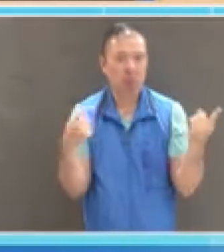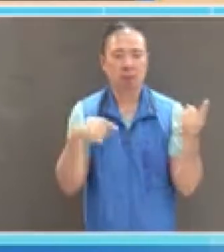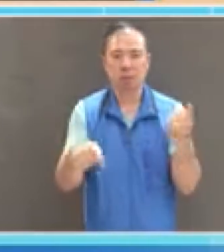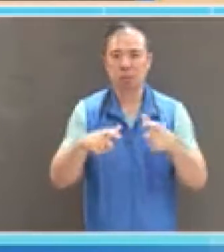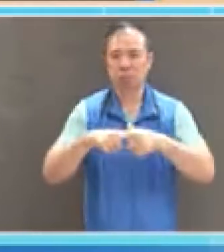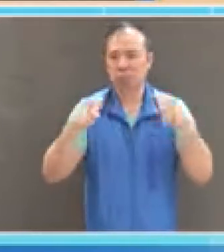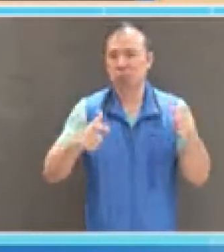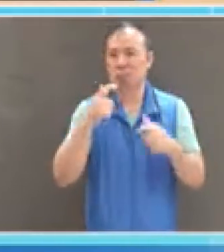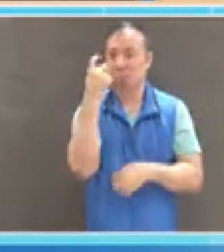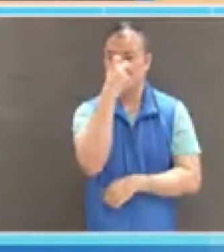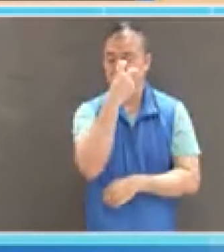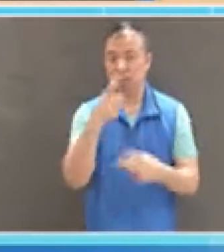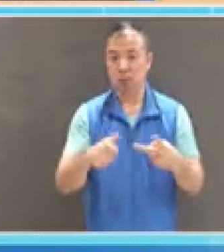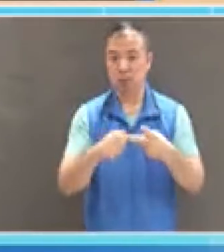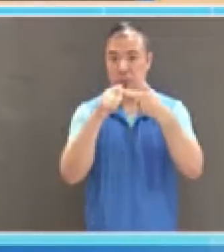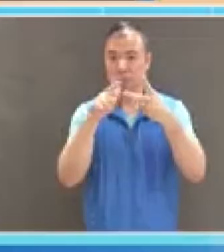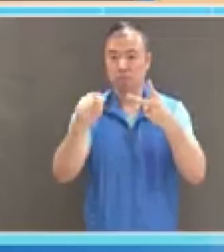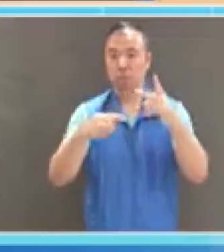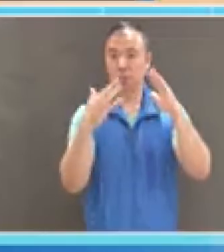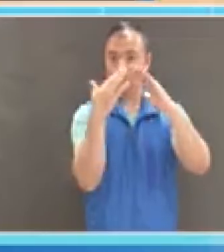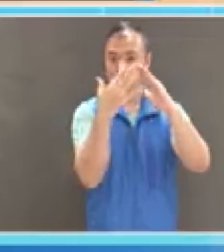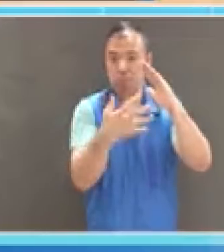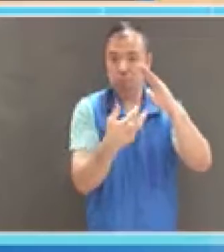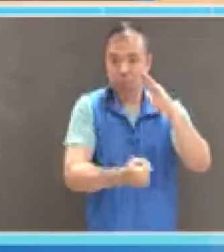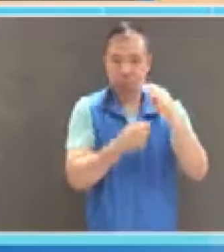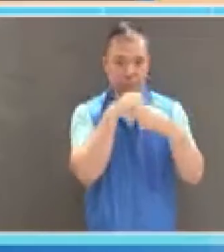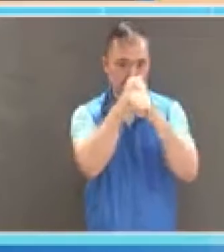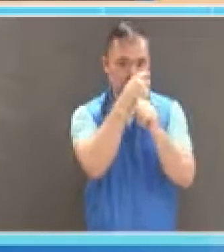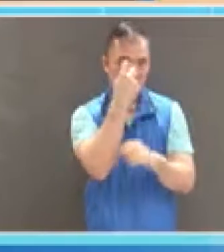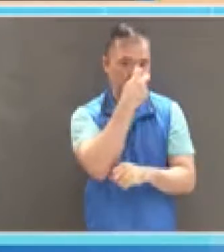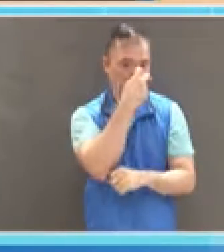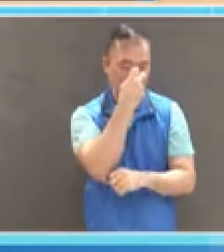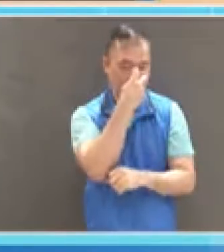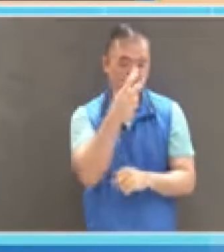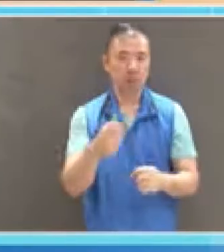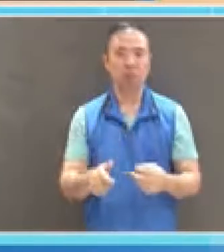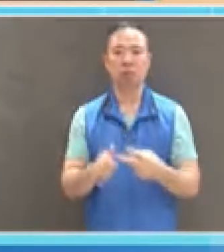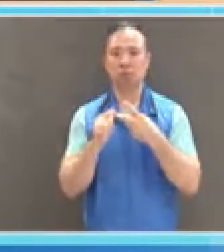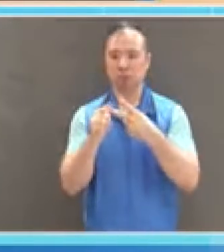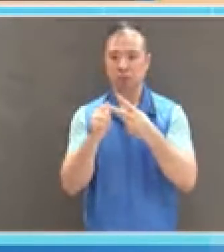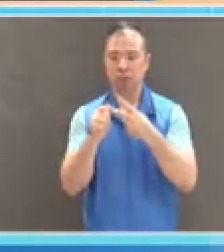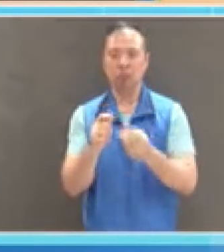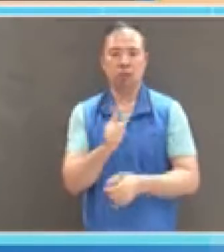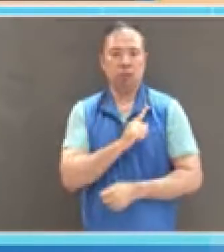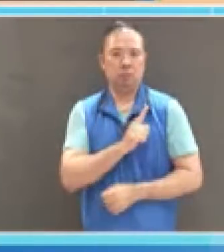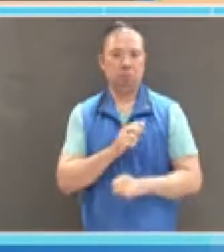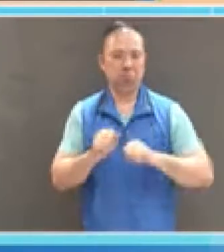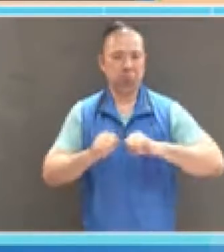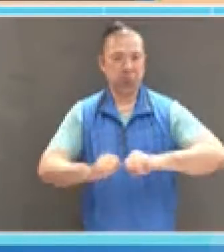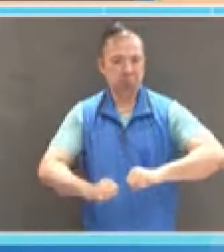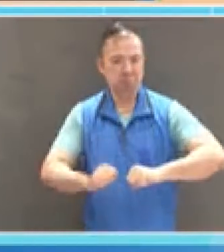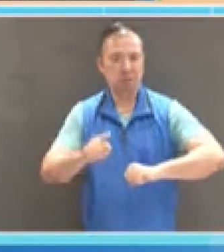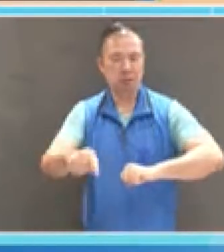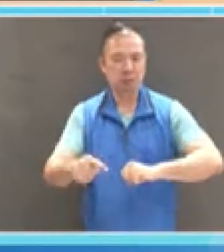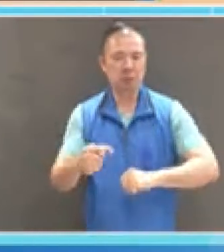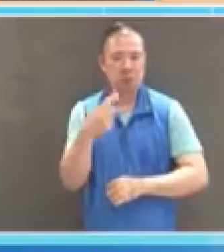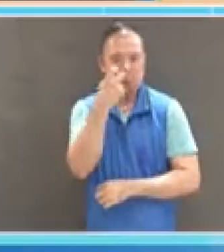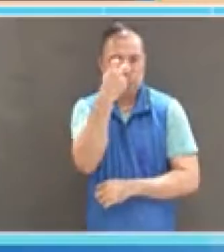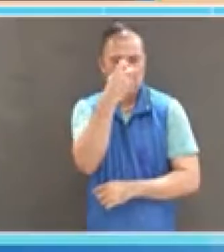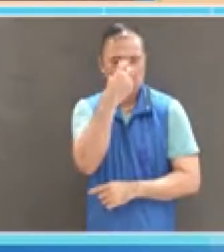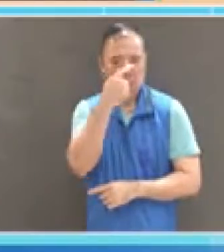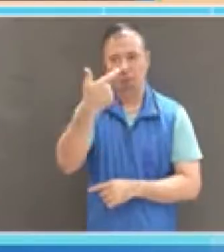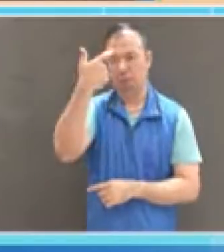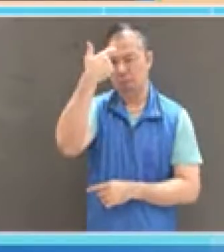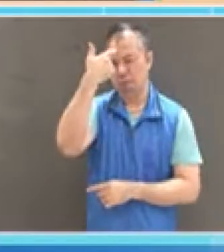居家检疫，阁加自主管理，这三道关卡，你若动